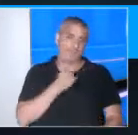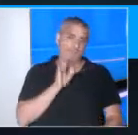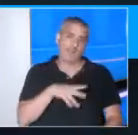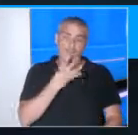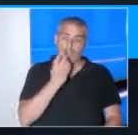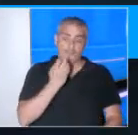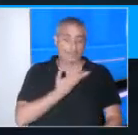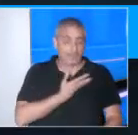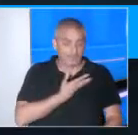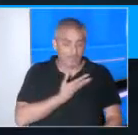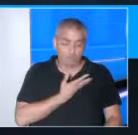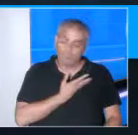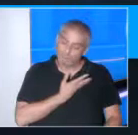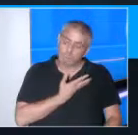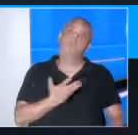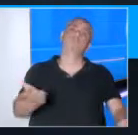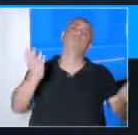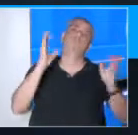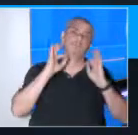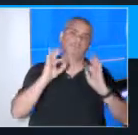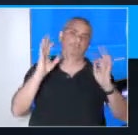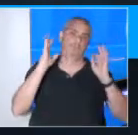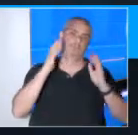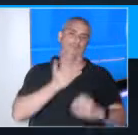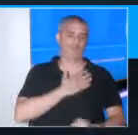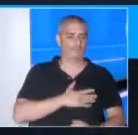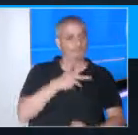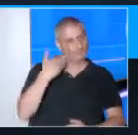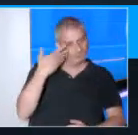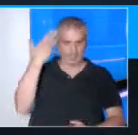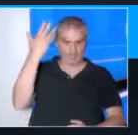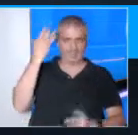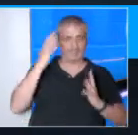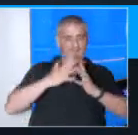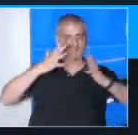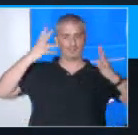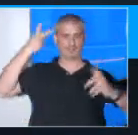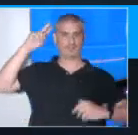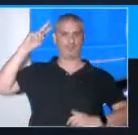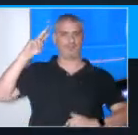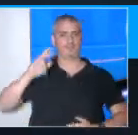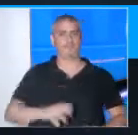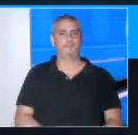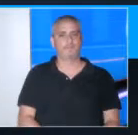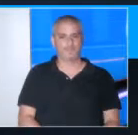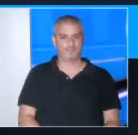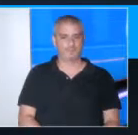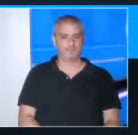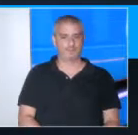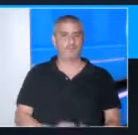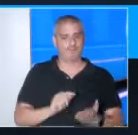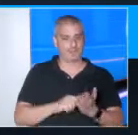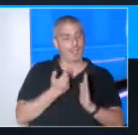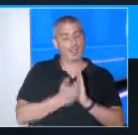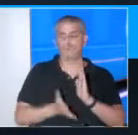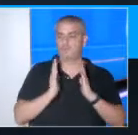אם ה-400 התקבלו, דיינו בשלב הזה, בשאיפה כמובן שזה ילך ויגדל ככל שתחלופנה השנים, כי יש